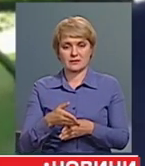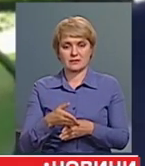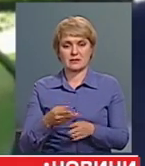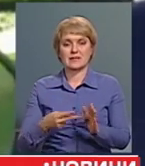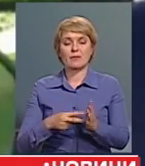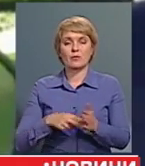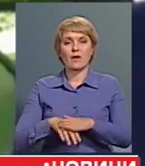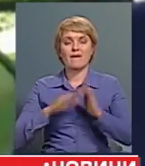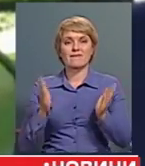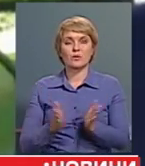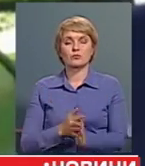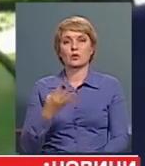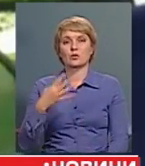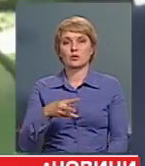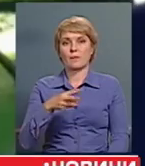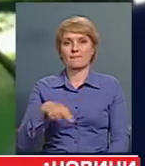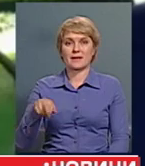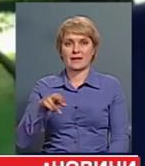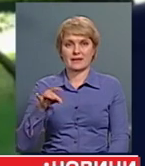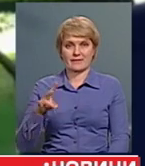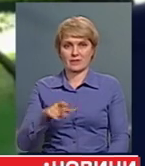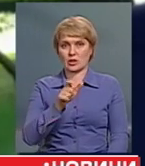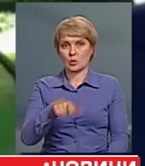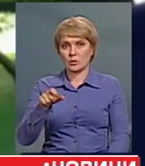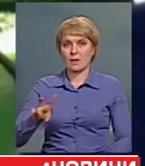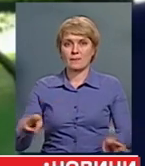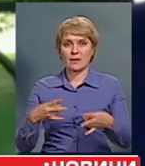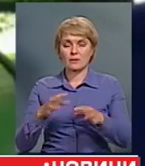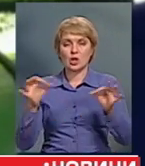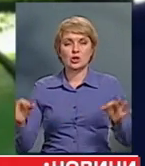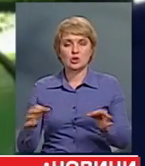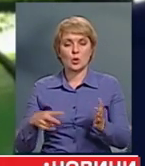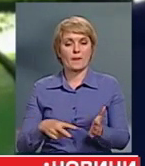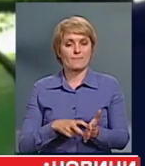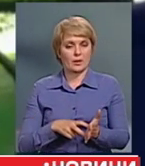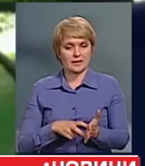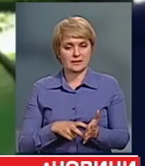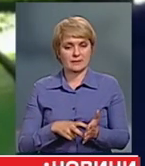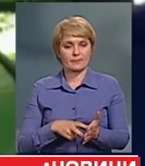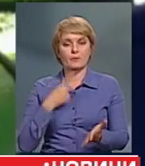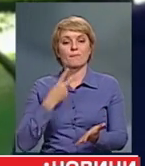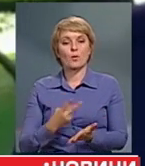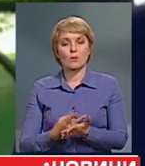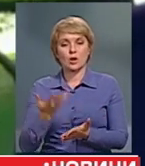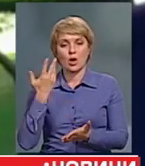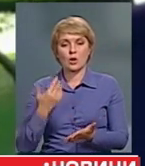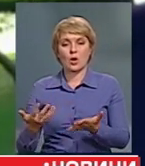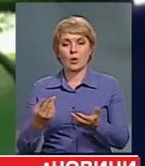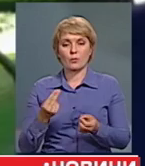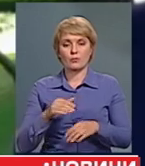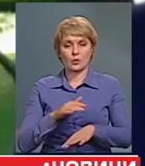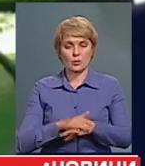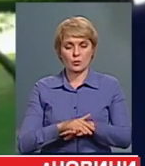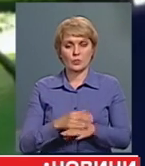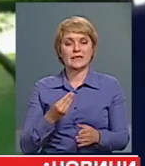заплановано в обсязі 40 мільярдів гривень. Людям не потрібно нічого боятися, оскільки побачити, що коли отримуєте рахунки, побачите